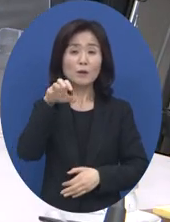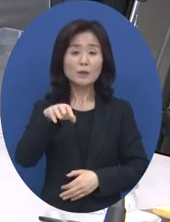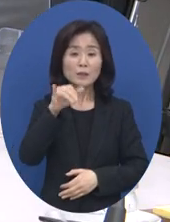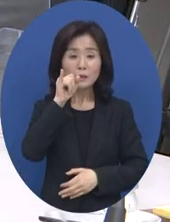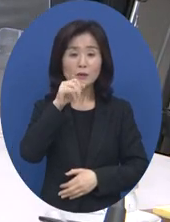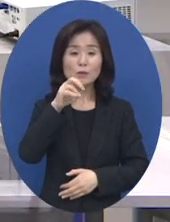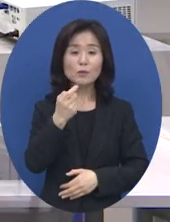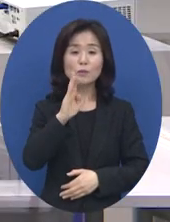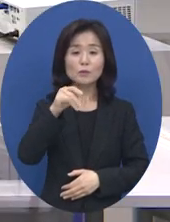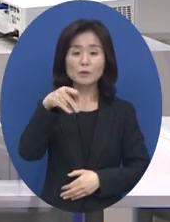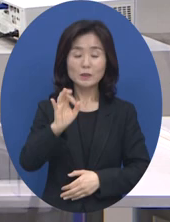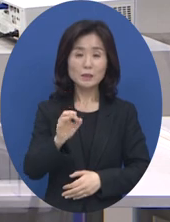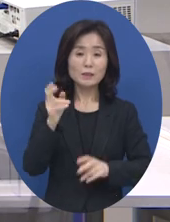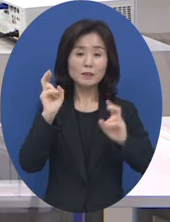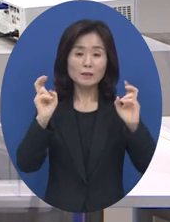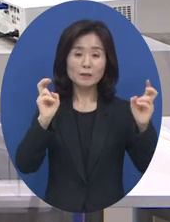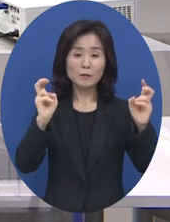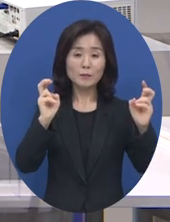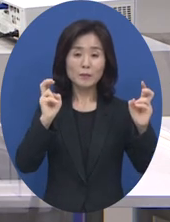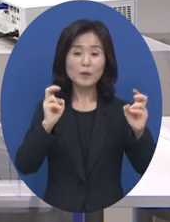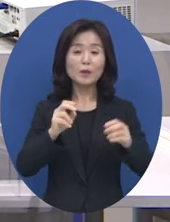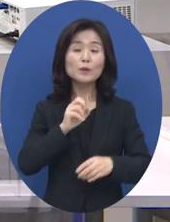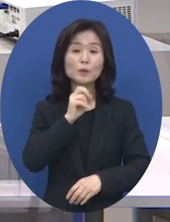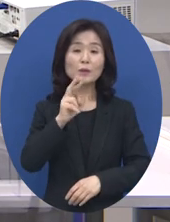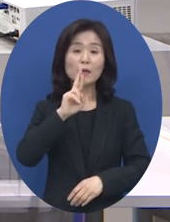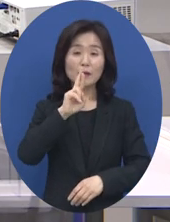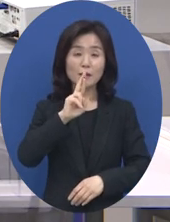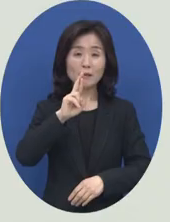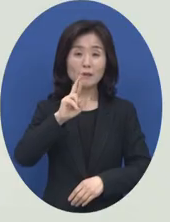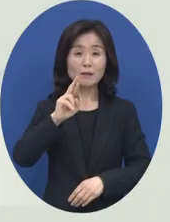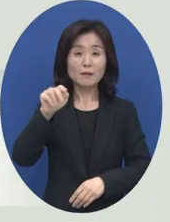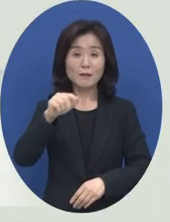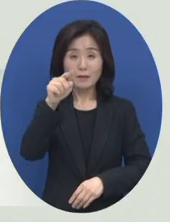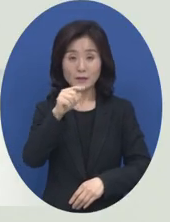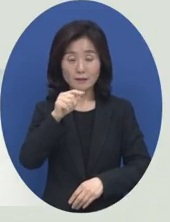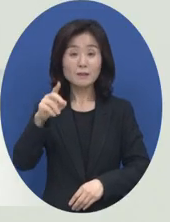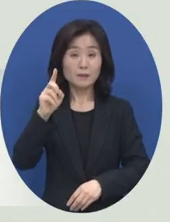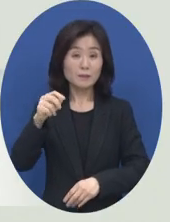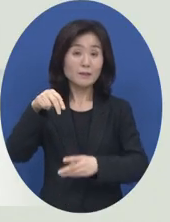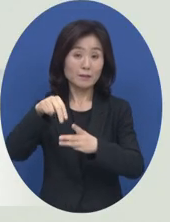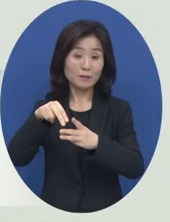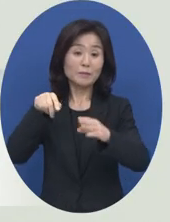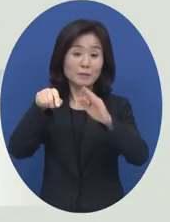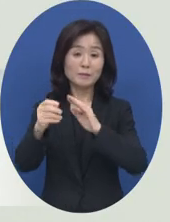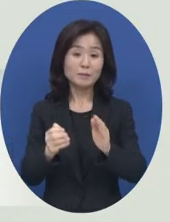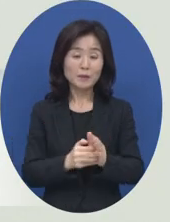기업 주성 엔지니어링 용인 R&D 센터입니다. 행정해야 될 일은